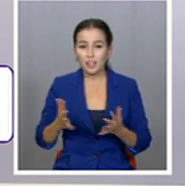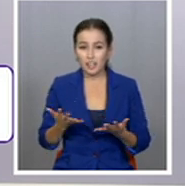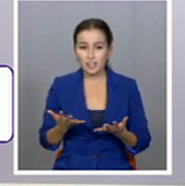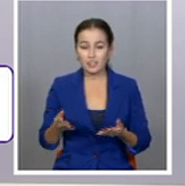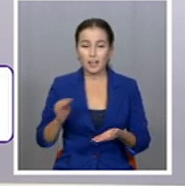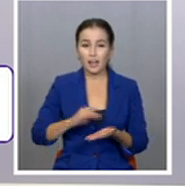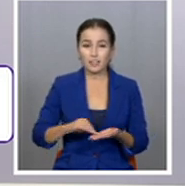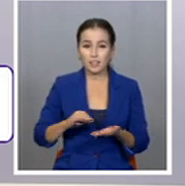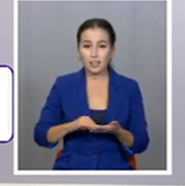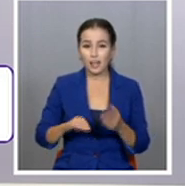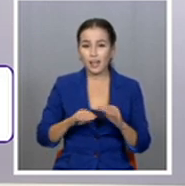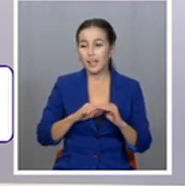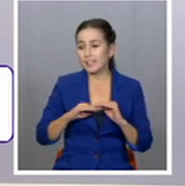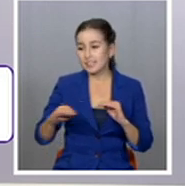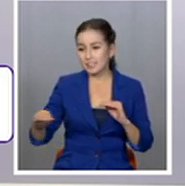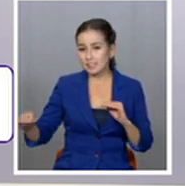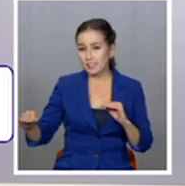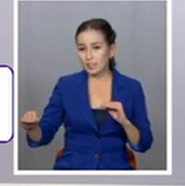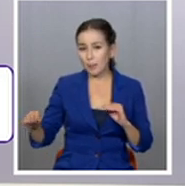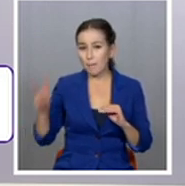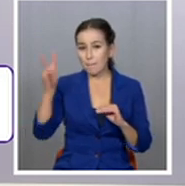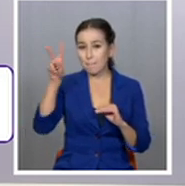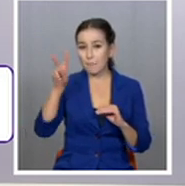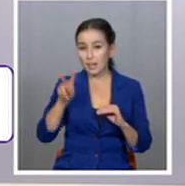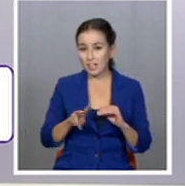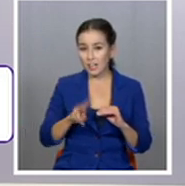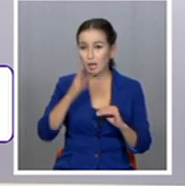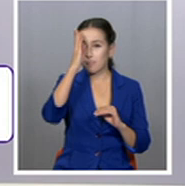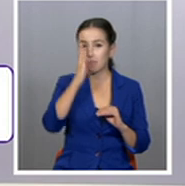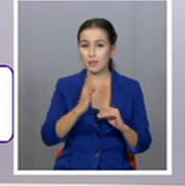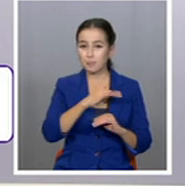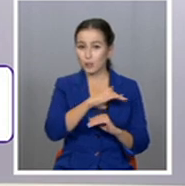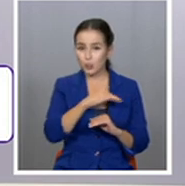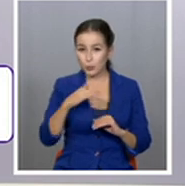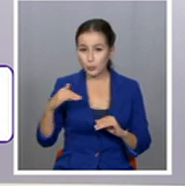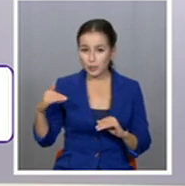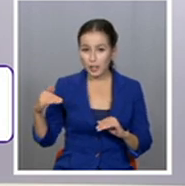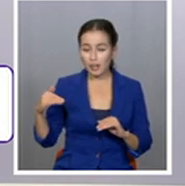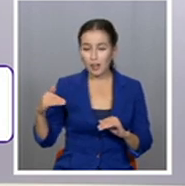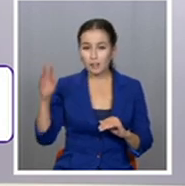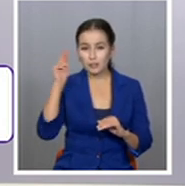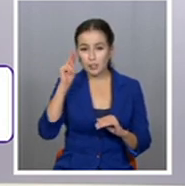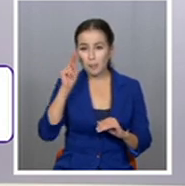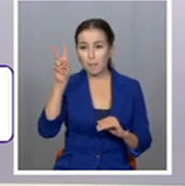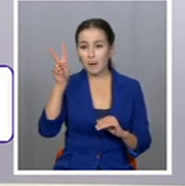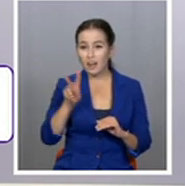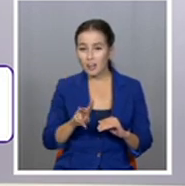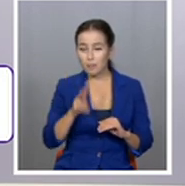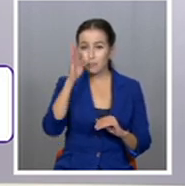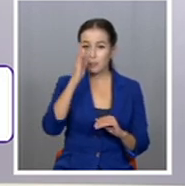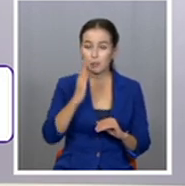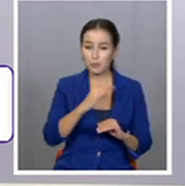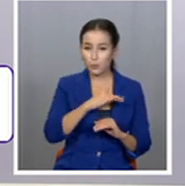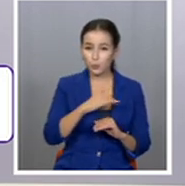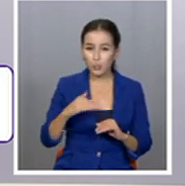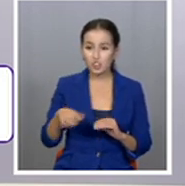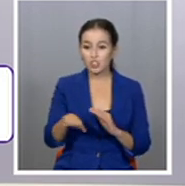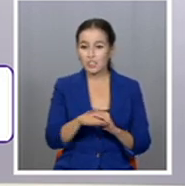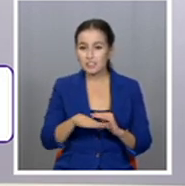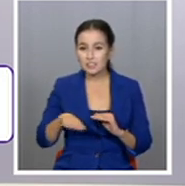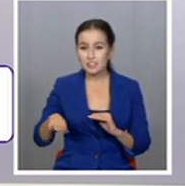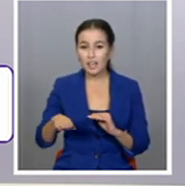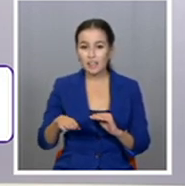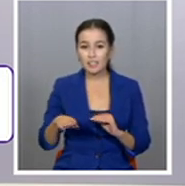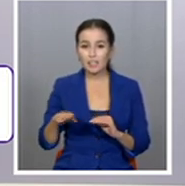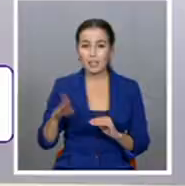Кеңістіктегі параллель түзу мен жазықтықтың, перпендикуляр түзу мен жазықтықтың, параллель, перпендикуляр жазықтықтардың қасиетіне